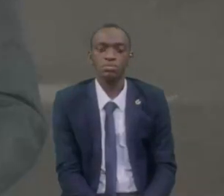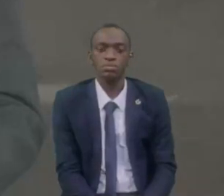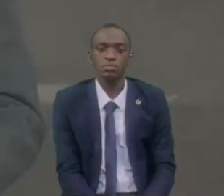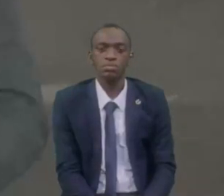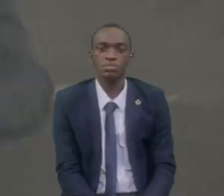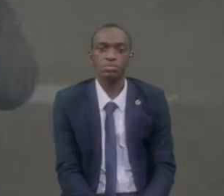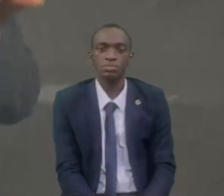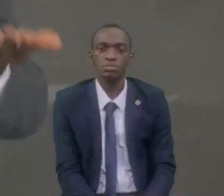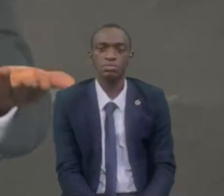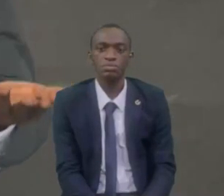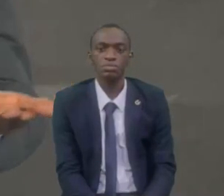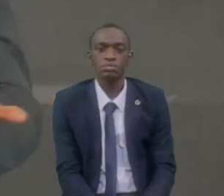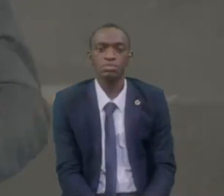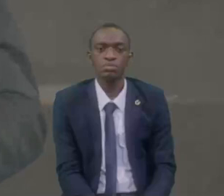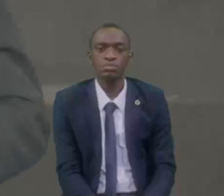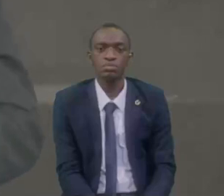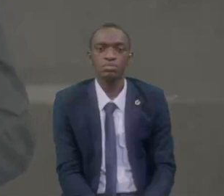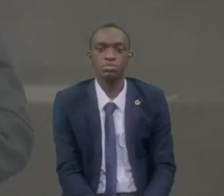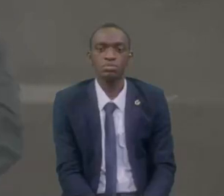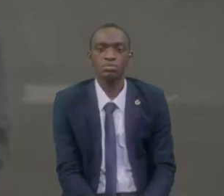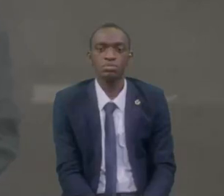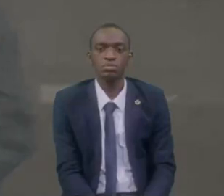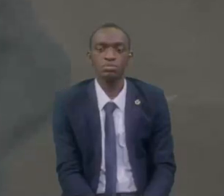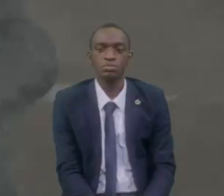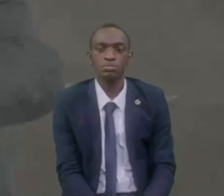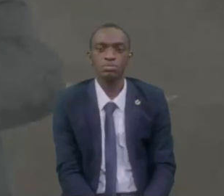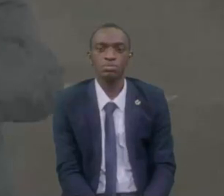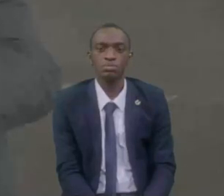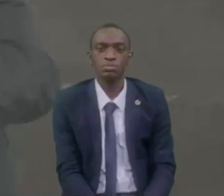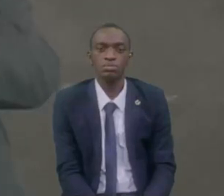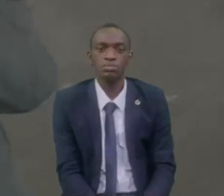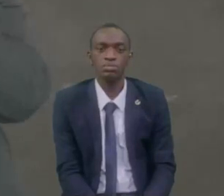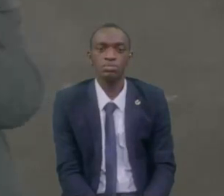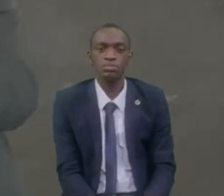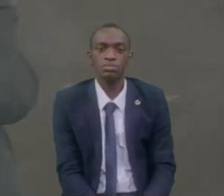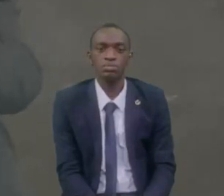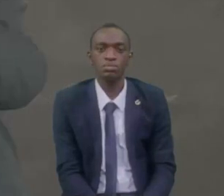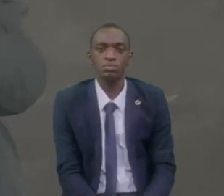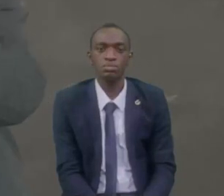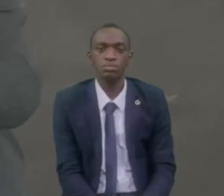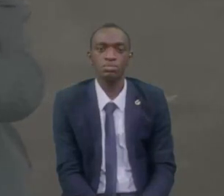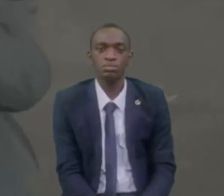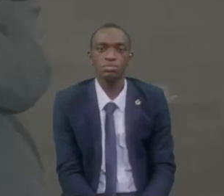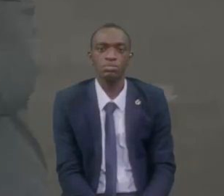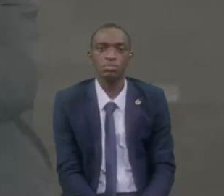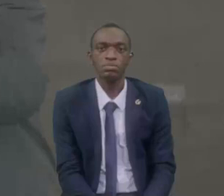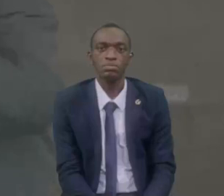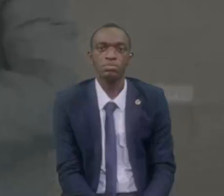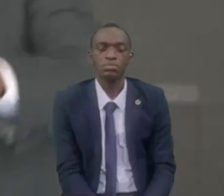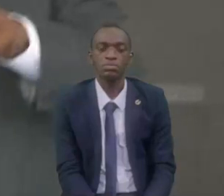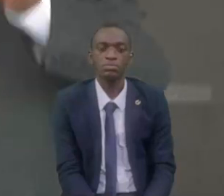Le pays fertile en pays salé, stérile, à cause de la méchanceté